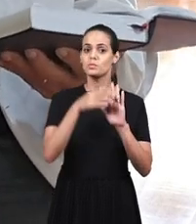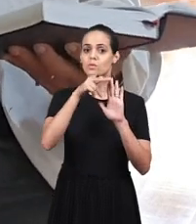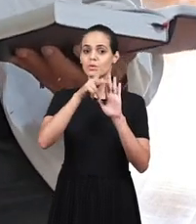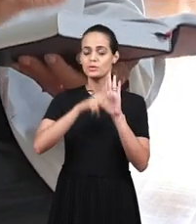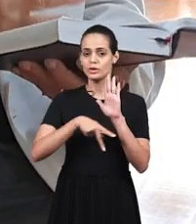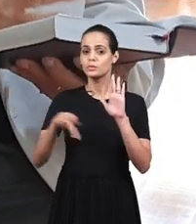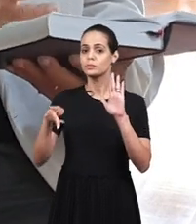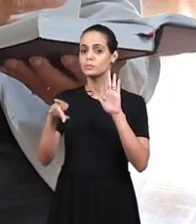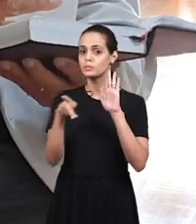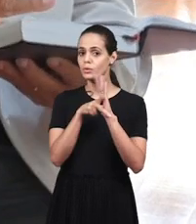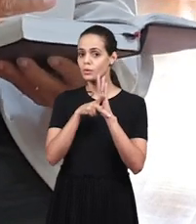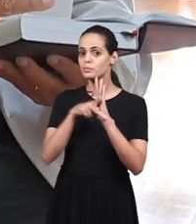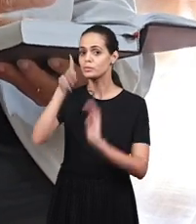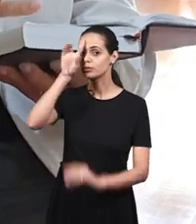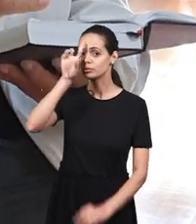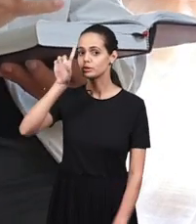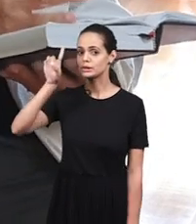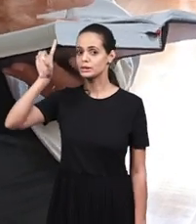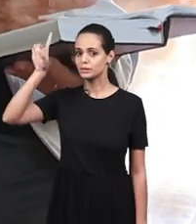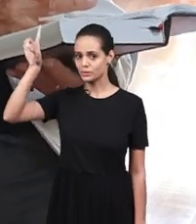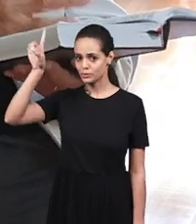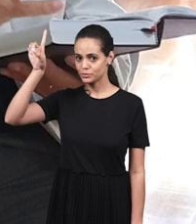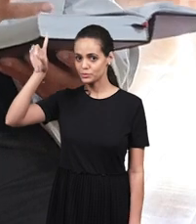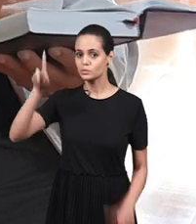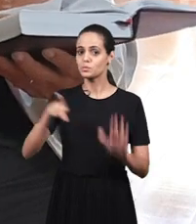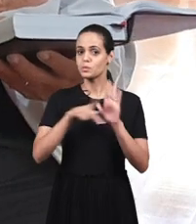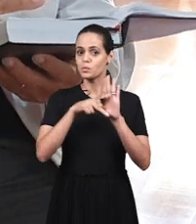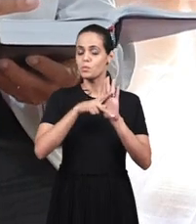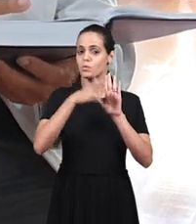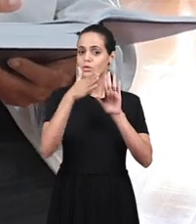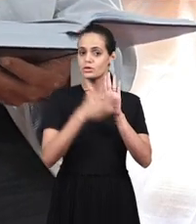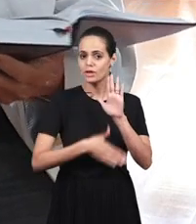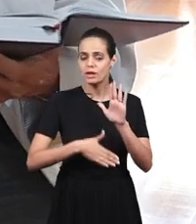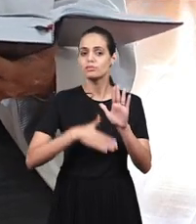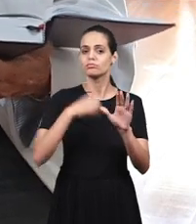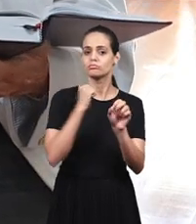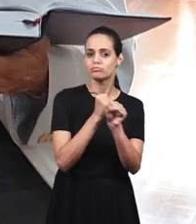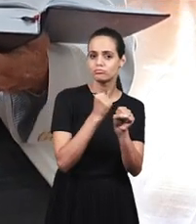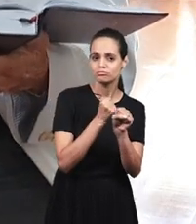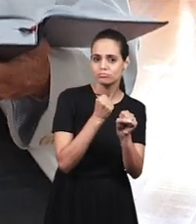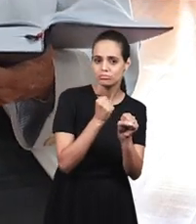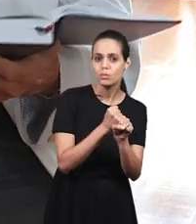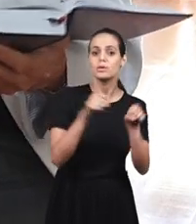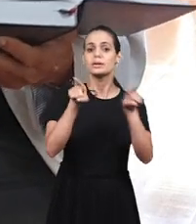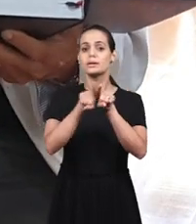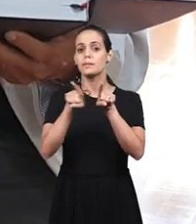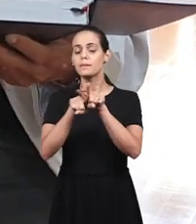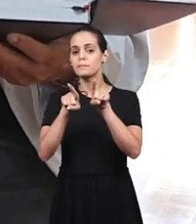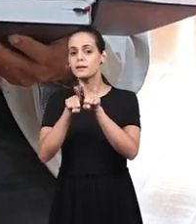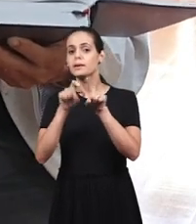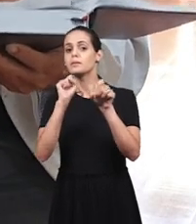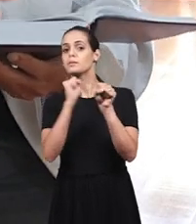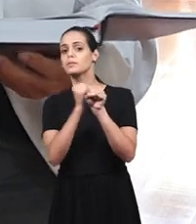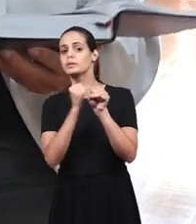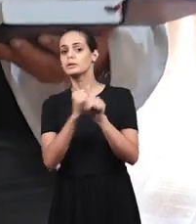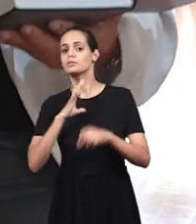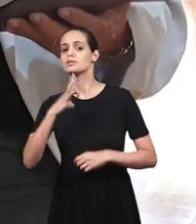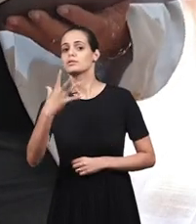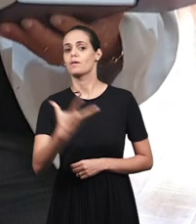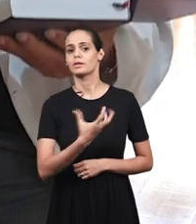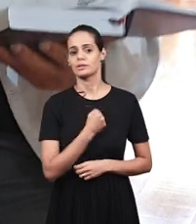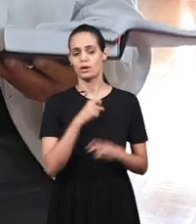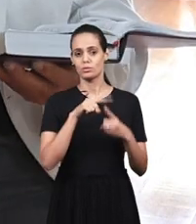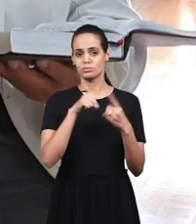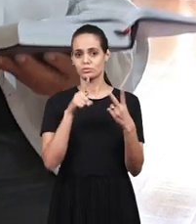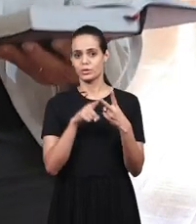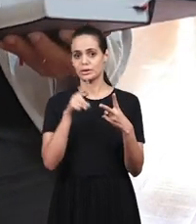Он в проекте Божьем. Он в проекте творения, в проекте искупления, Он в завете, Он